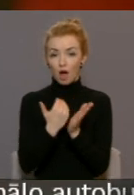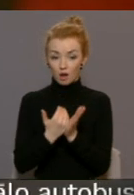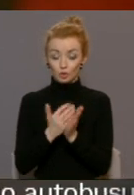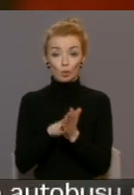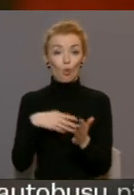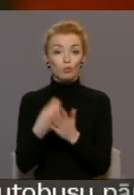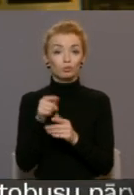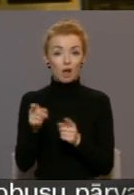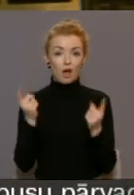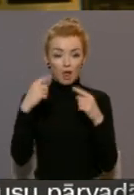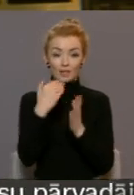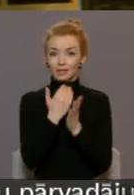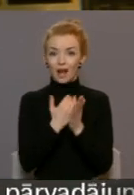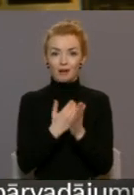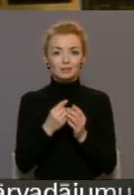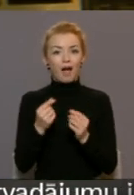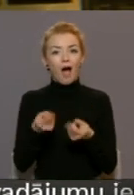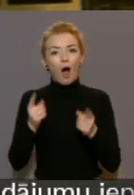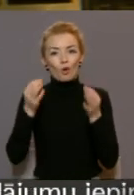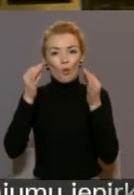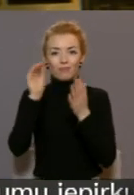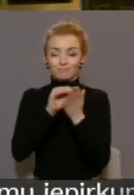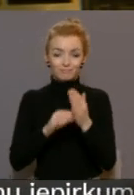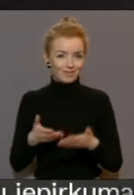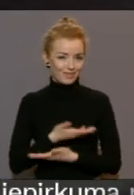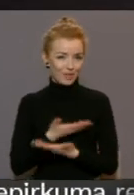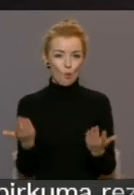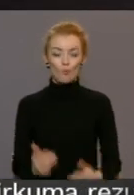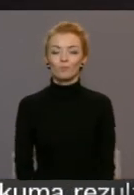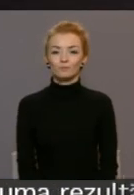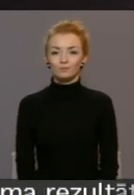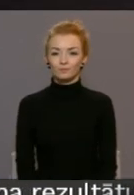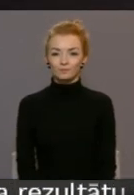Kopš tā laika saraksts nav aktualizēts. Anda Boša, Latvijas televīzija.